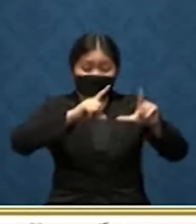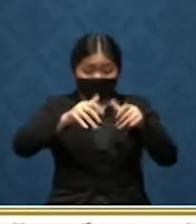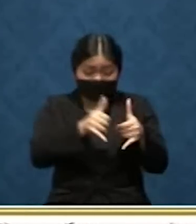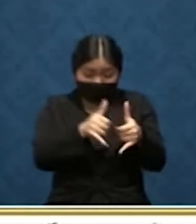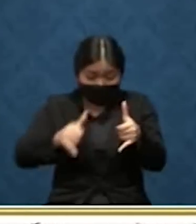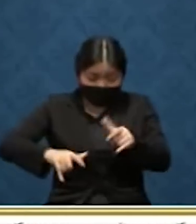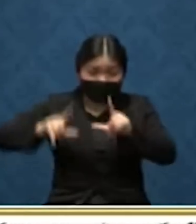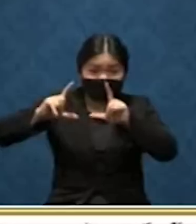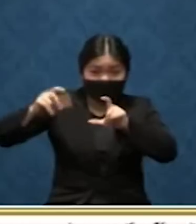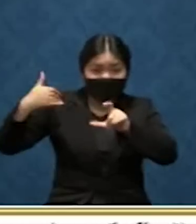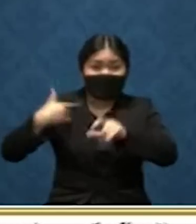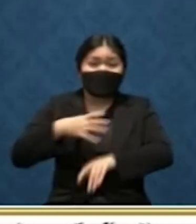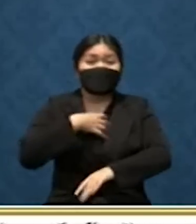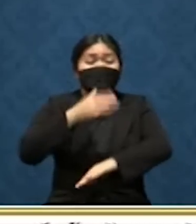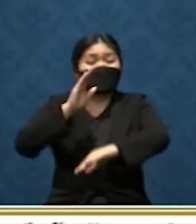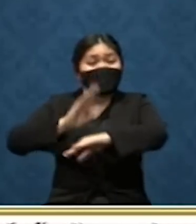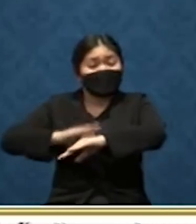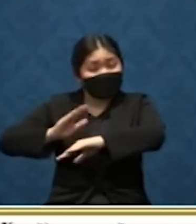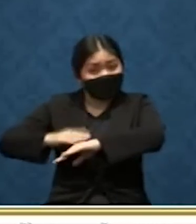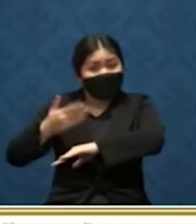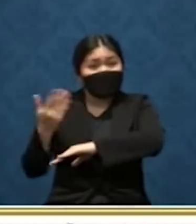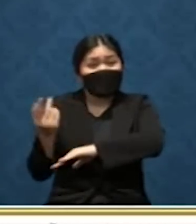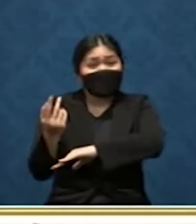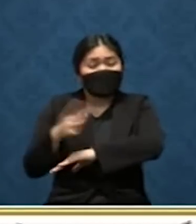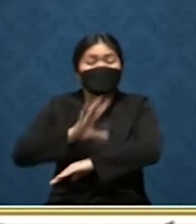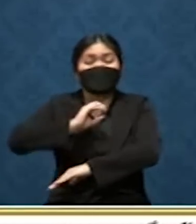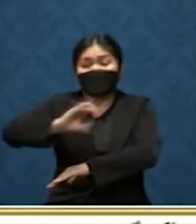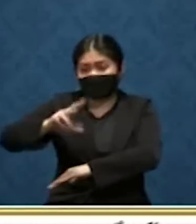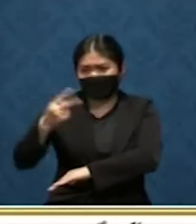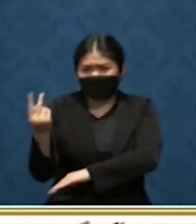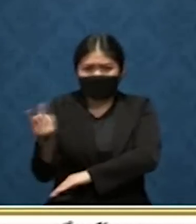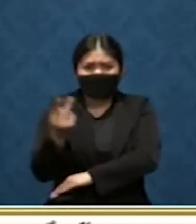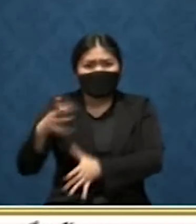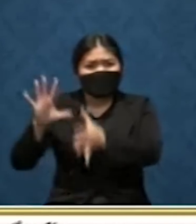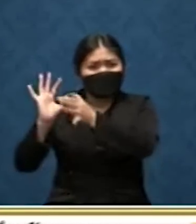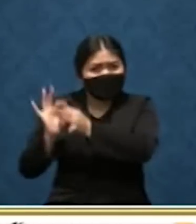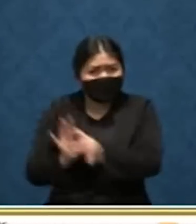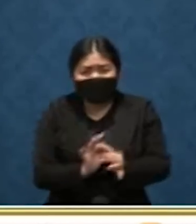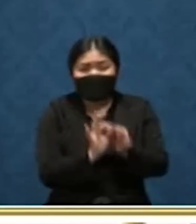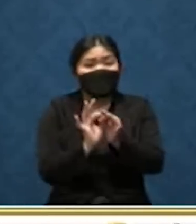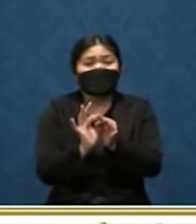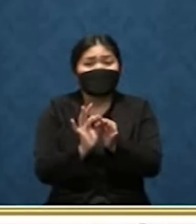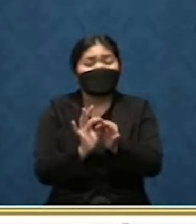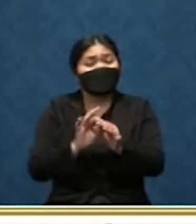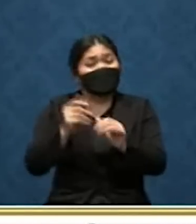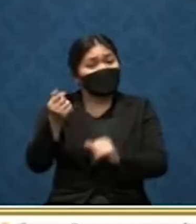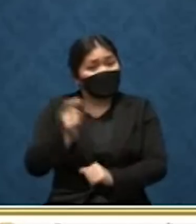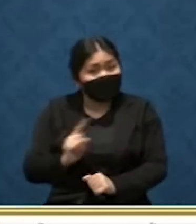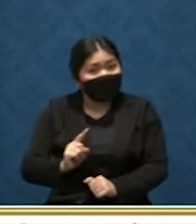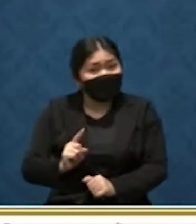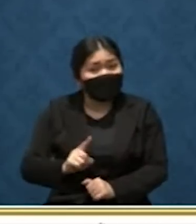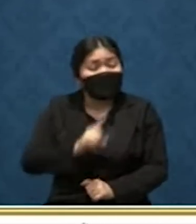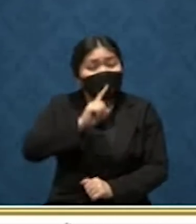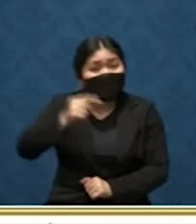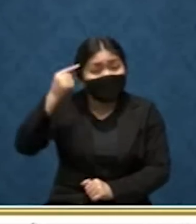ผมอยากใหตำรวจเรีกทั้งสองคนนะครับวาเกี่ยวข้องกัขบวนการจีนสีเทานี้อย่ไรคนเอกประยุตคิจะ